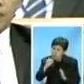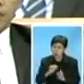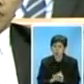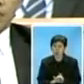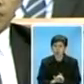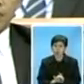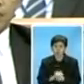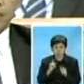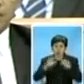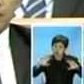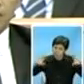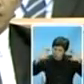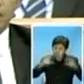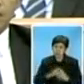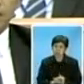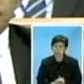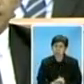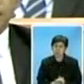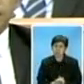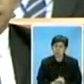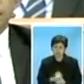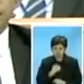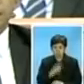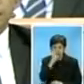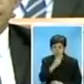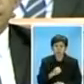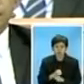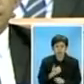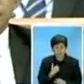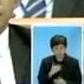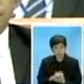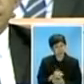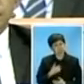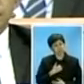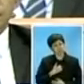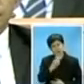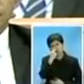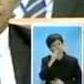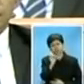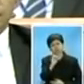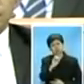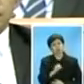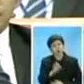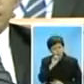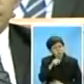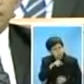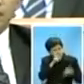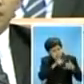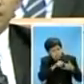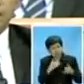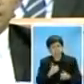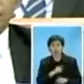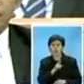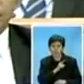นหนึ่งในซีกรัฐบาลแล้วตาเข๋ๆหน่อยดิฉันก็ไม่เคยเห็นเขาบอกคนเนี้ย